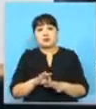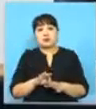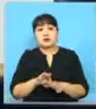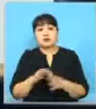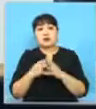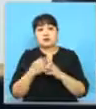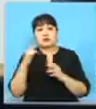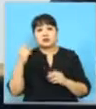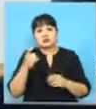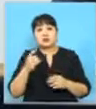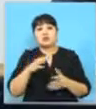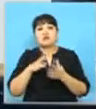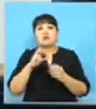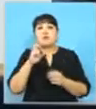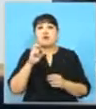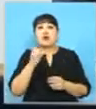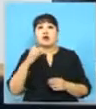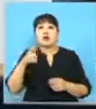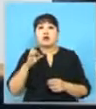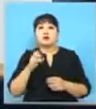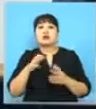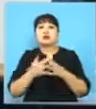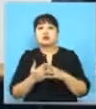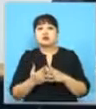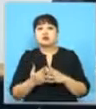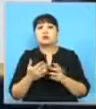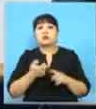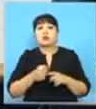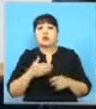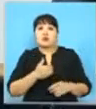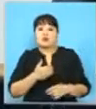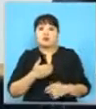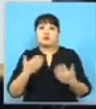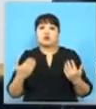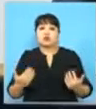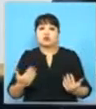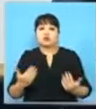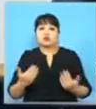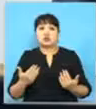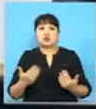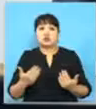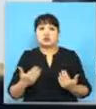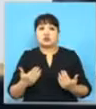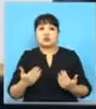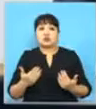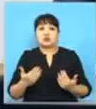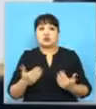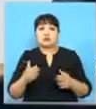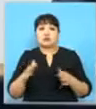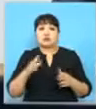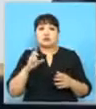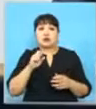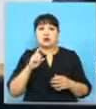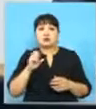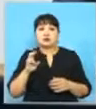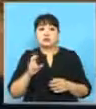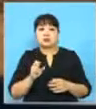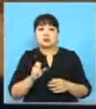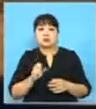крестьянское хозяйство в село Байганино. И там хотим сейчас развивать ГУМРС-базу под наше